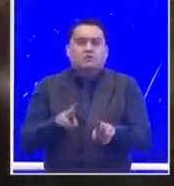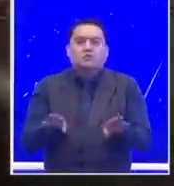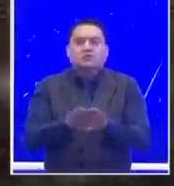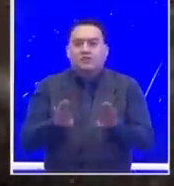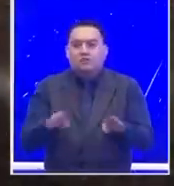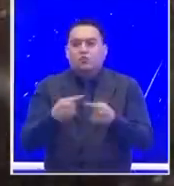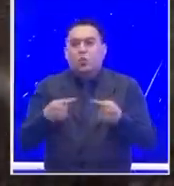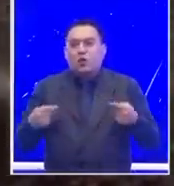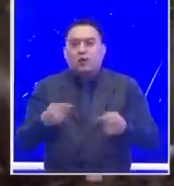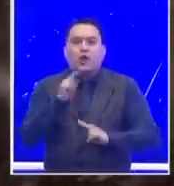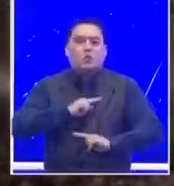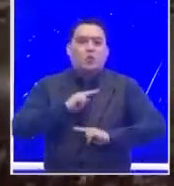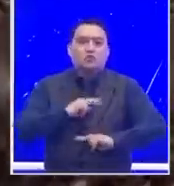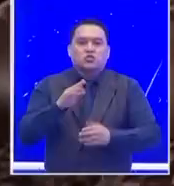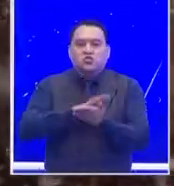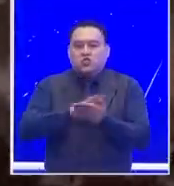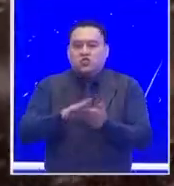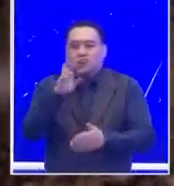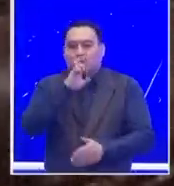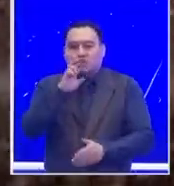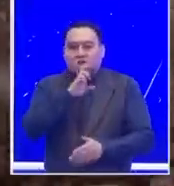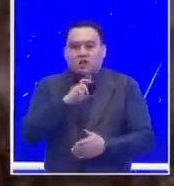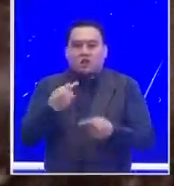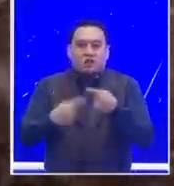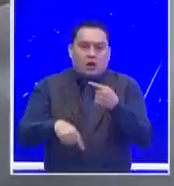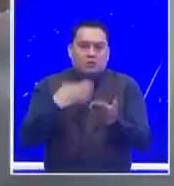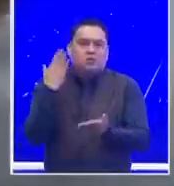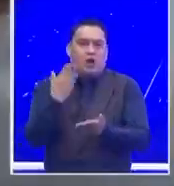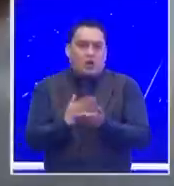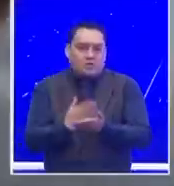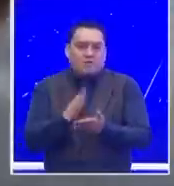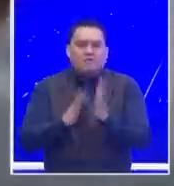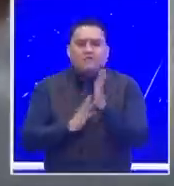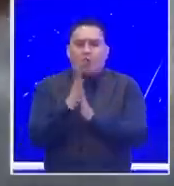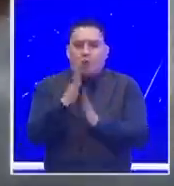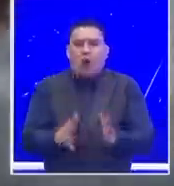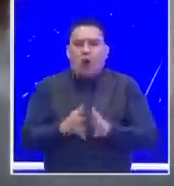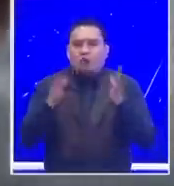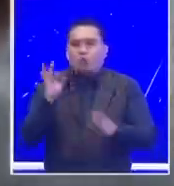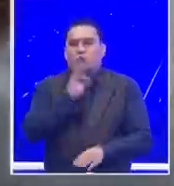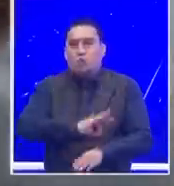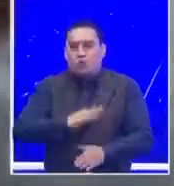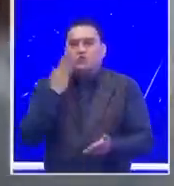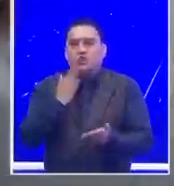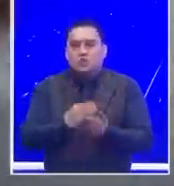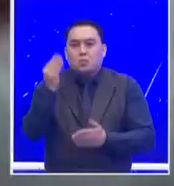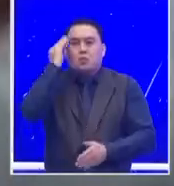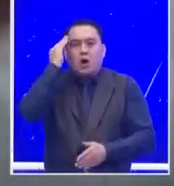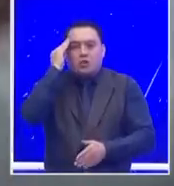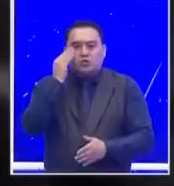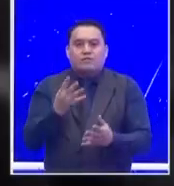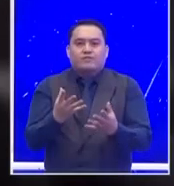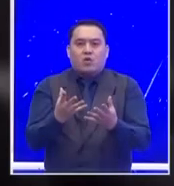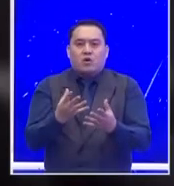с автомобилями, работающими на чистом бензине. Разница ощутима. У водорослей есть огромное преимущество – способность